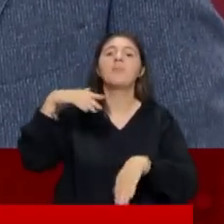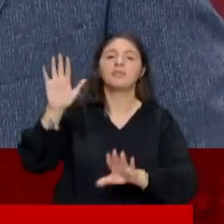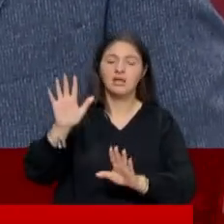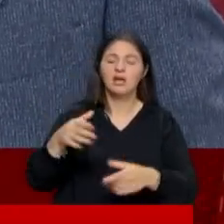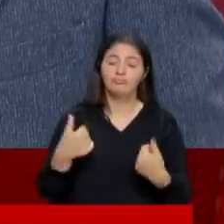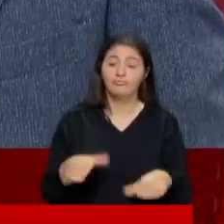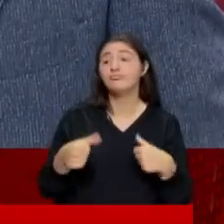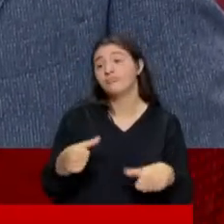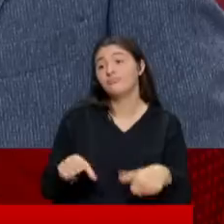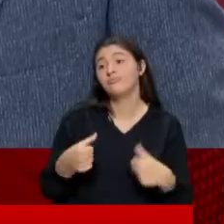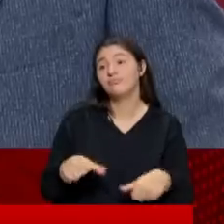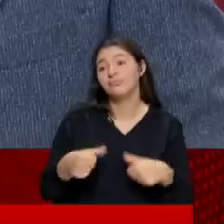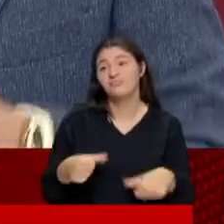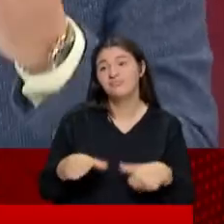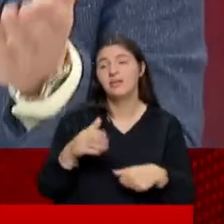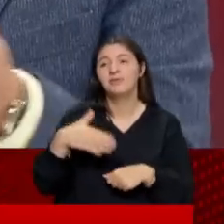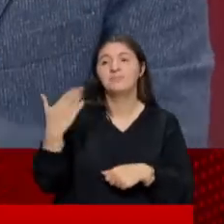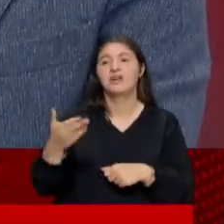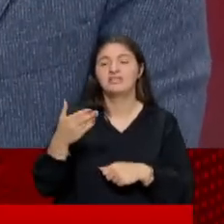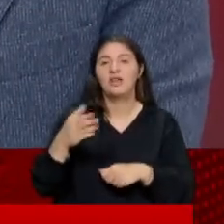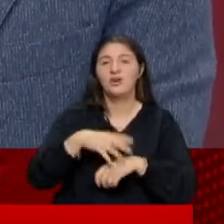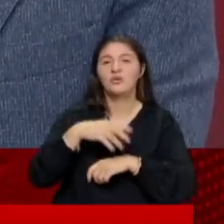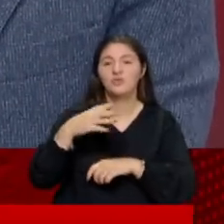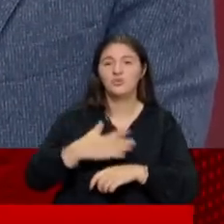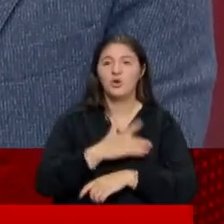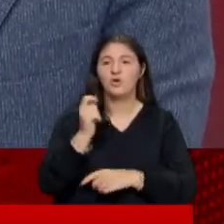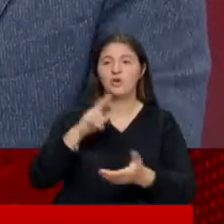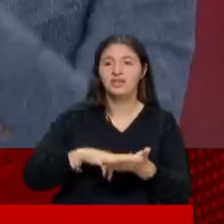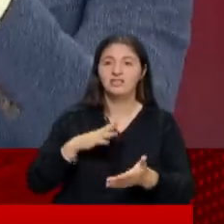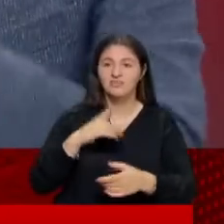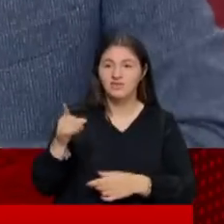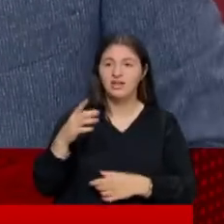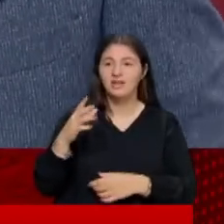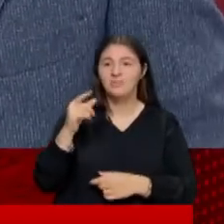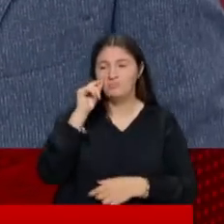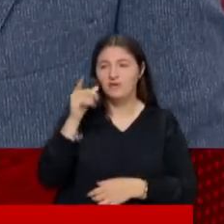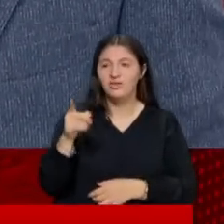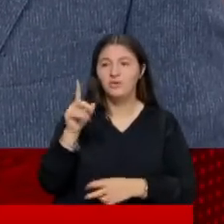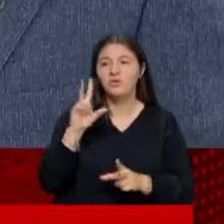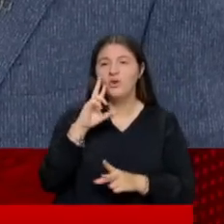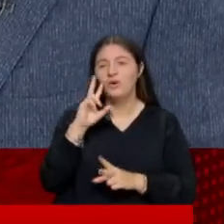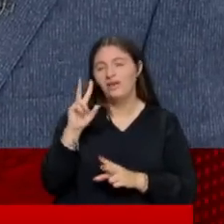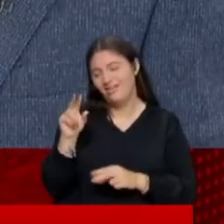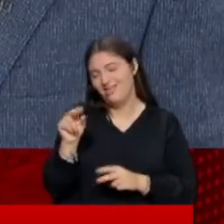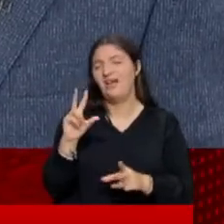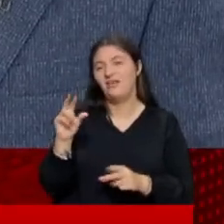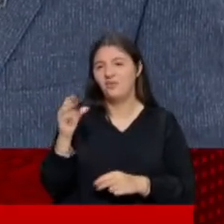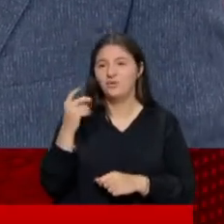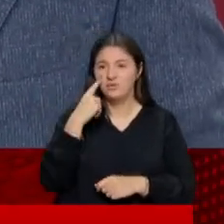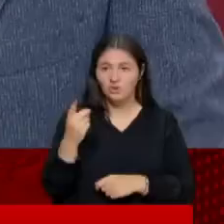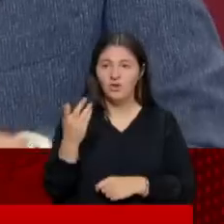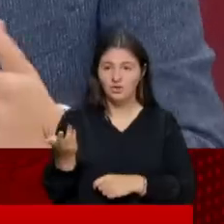Örgü örmeyi tercih etmiş bir başka kongre üyesi var yine orada beyefendi Onun da uyukladığını görüyoruz